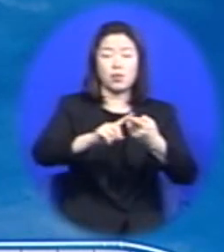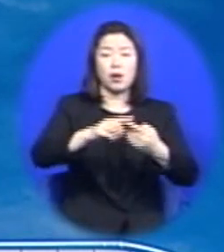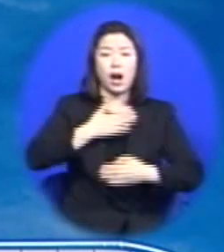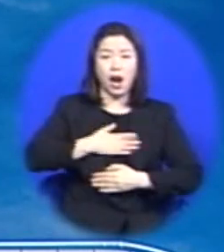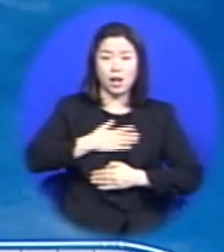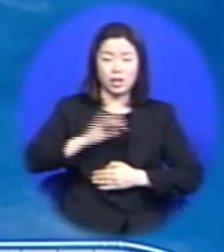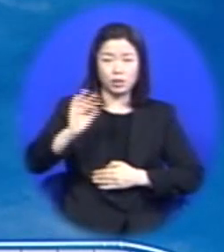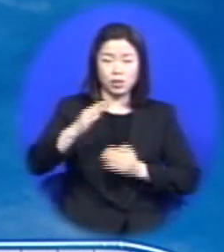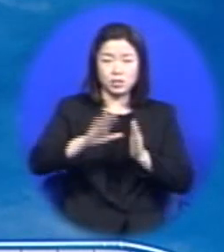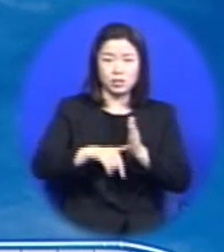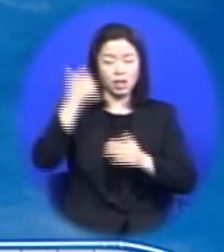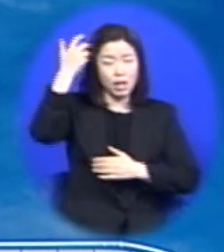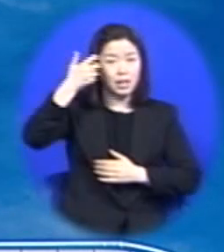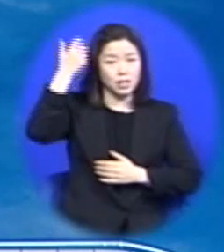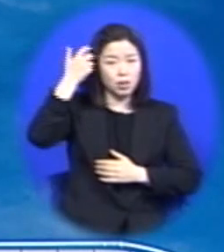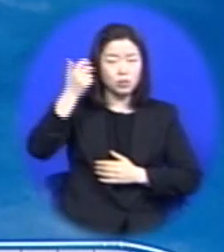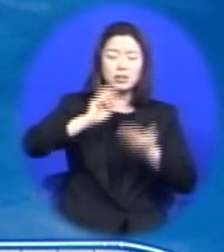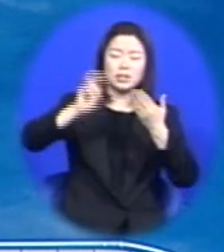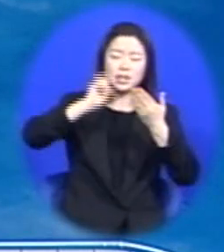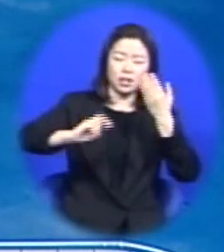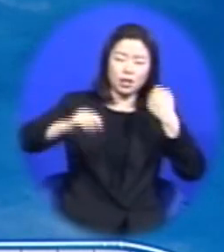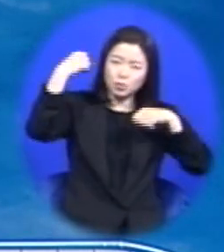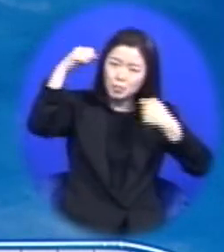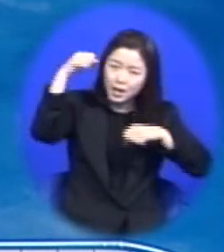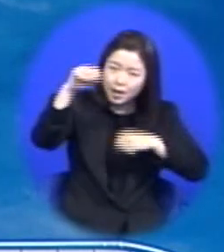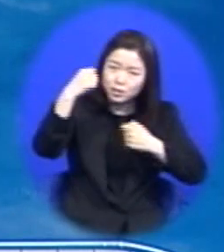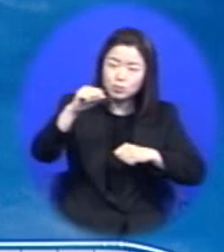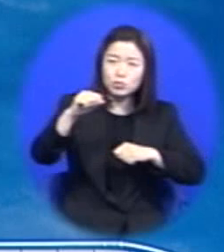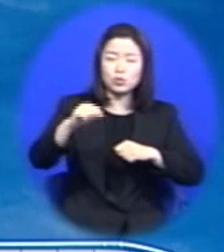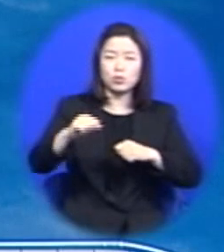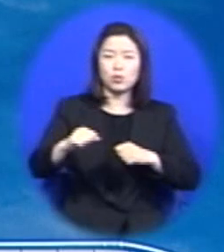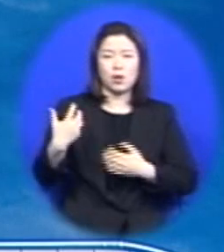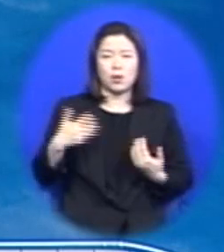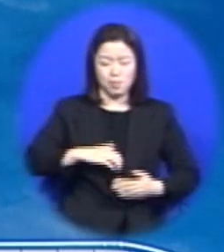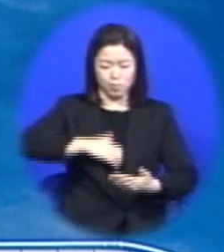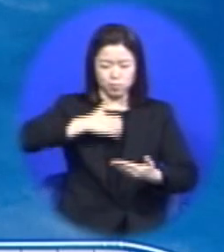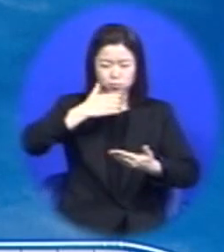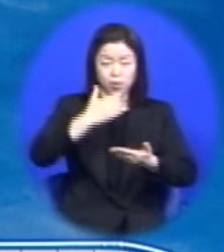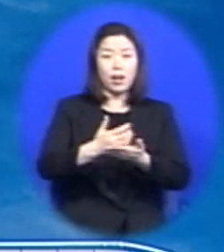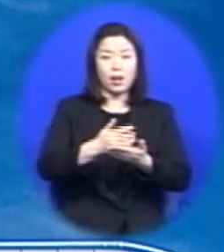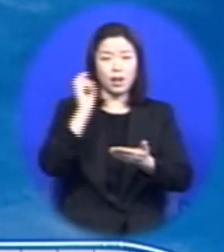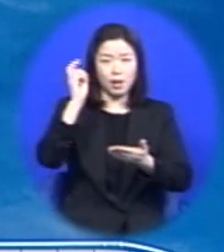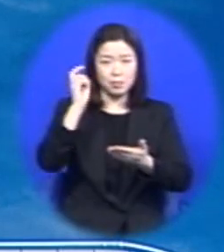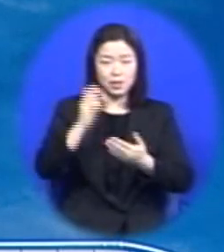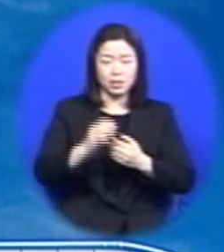영은요, 찬양하고 춤을 추고 감격할 거예요.